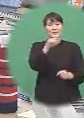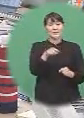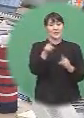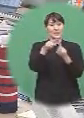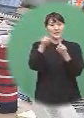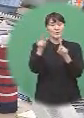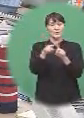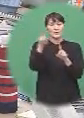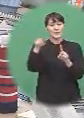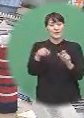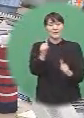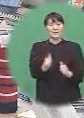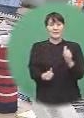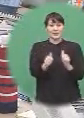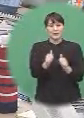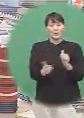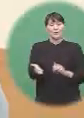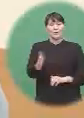しました